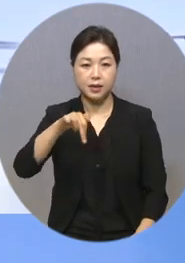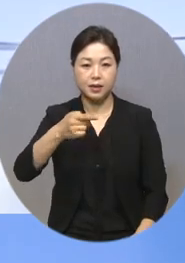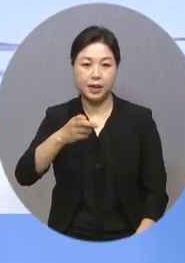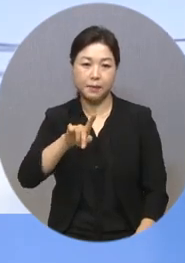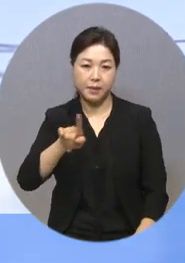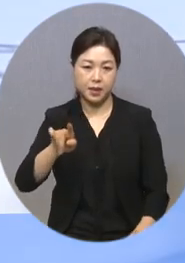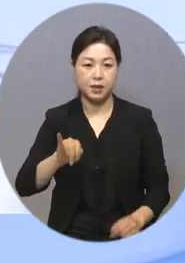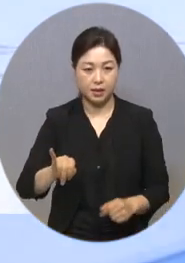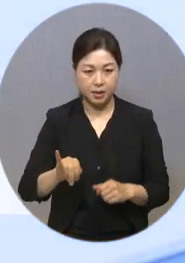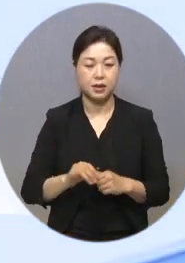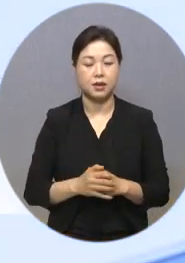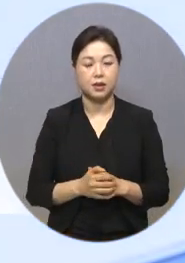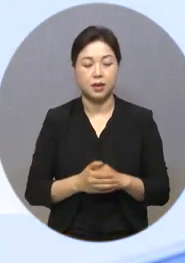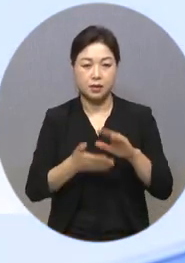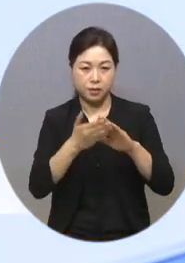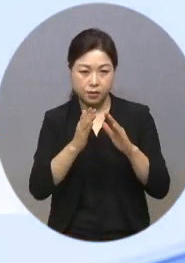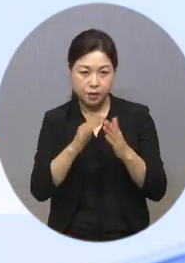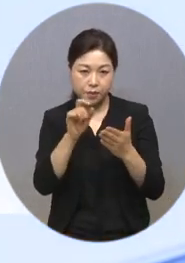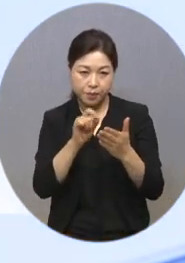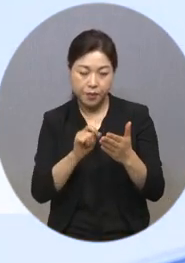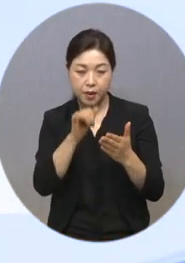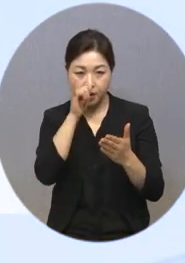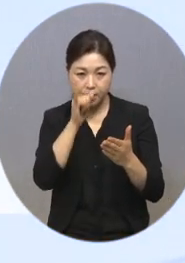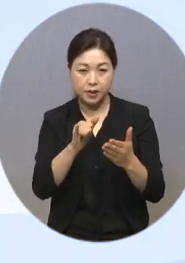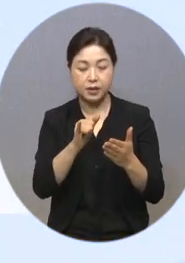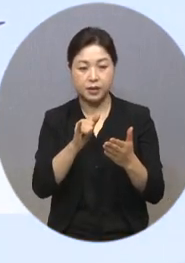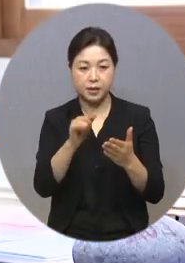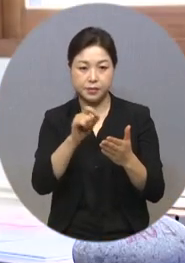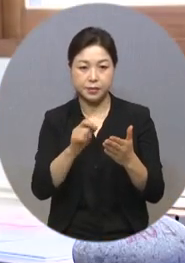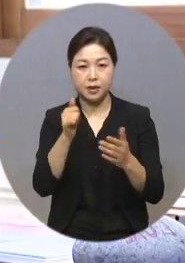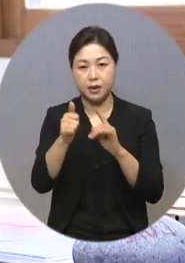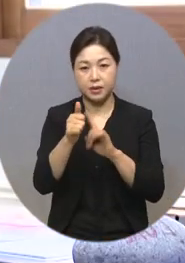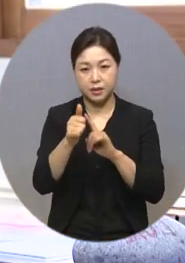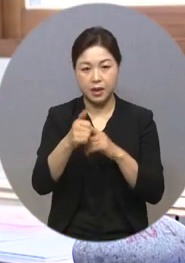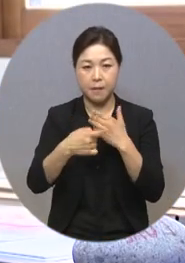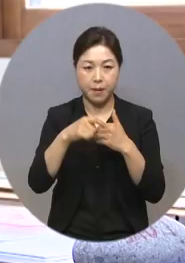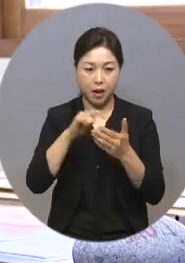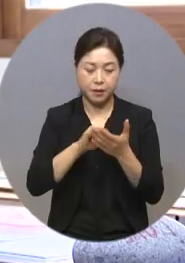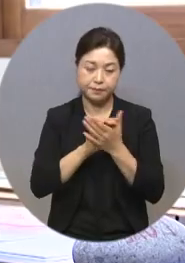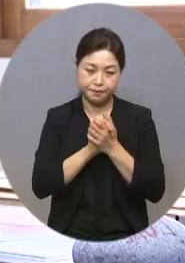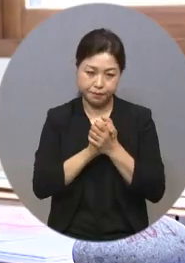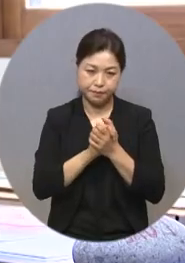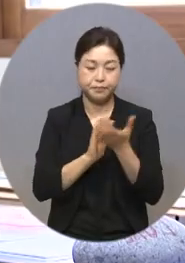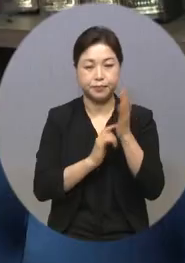정성을 담아 쓴 송 기 돼서 작가의 간절한 염원이 느껴집니다